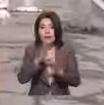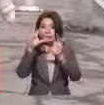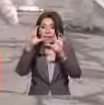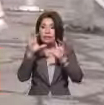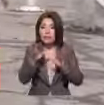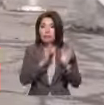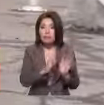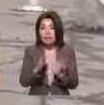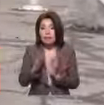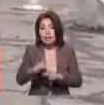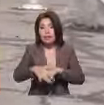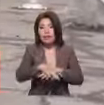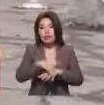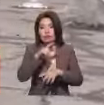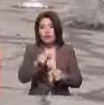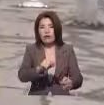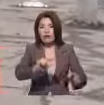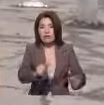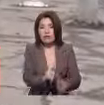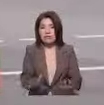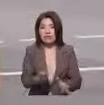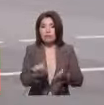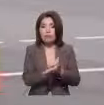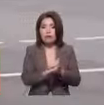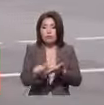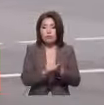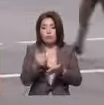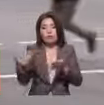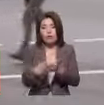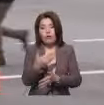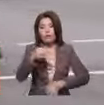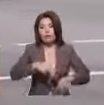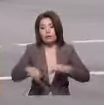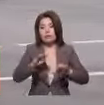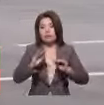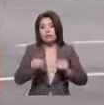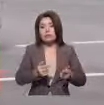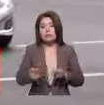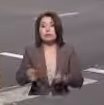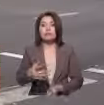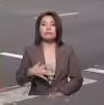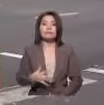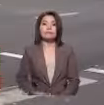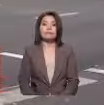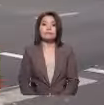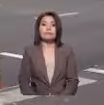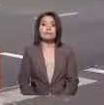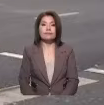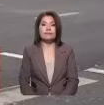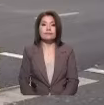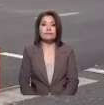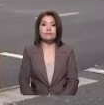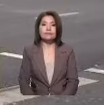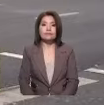тәртіп қоғамның қарсылығын тудырды. Сондықтан құжаттың жаңа жобасы әзірленді. Аружан Задабек, Бағлан